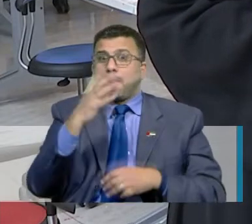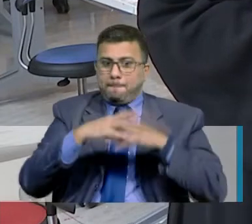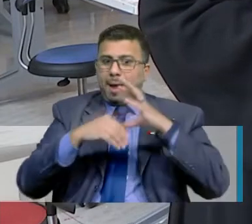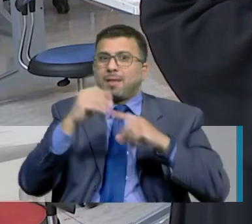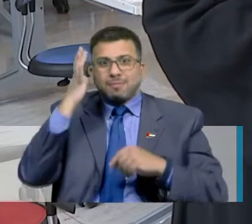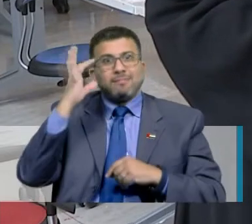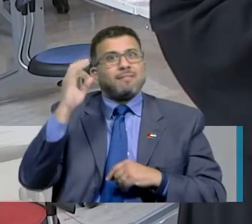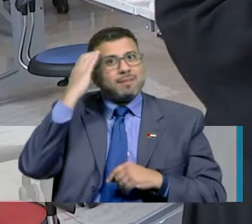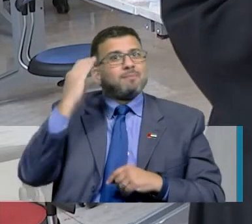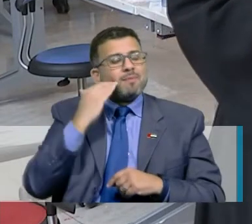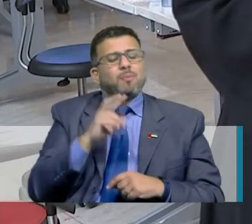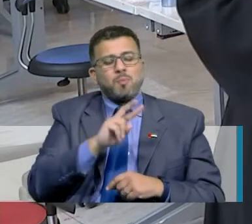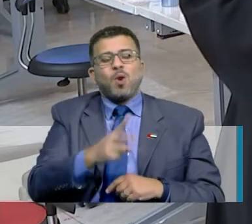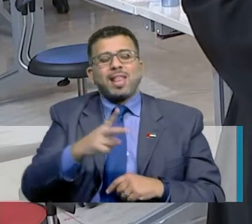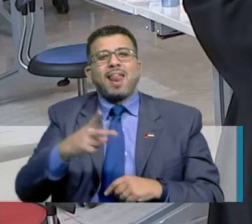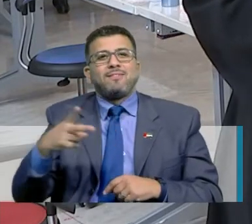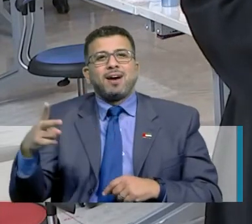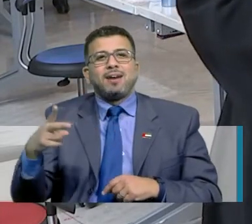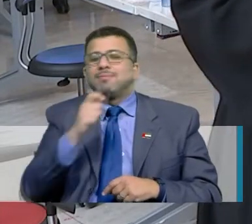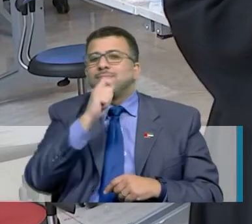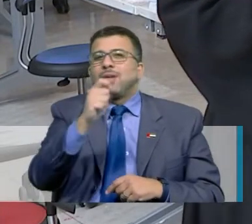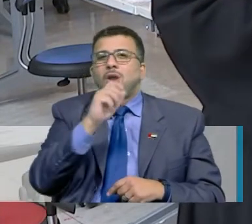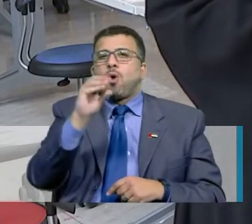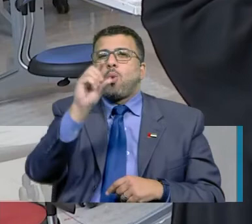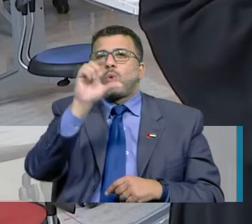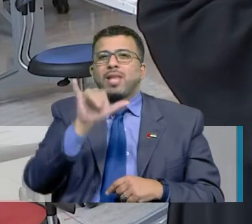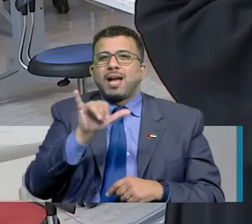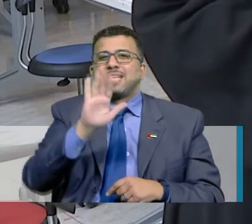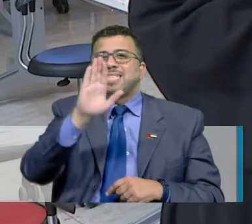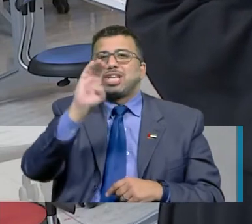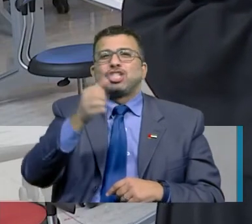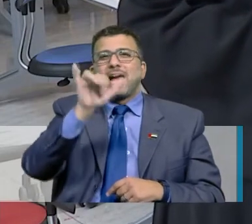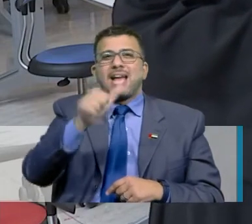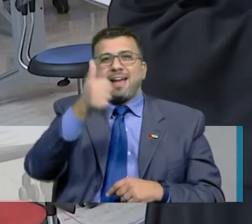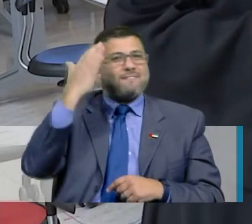مهاراتهن المختلفة. لأخبار الدار، هدى سالم، سجايا فتيات الشارقة.